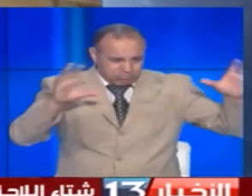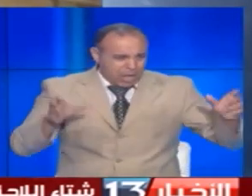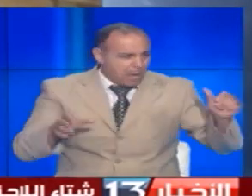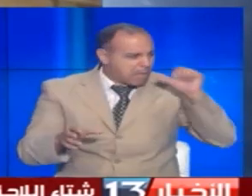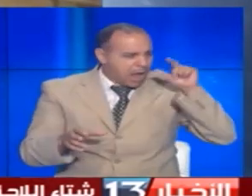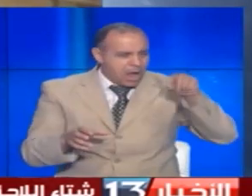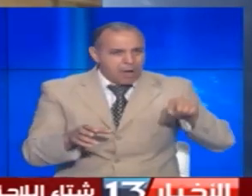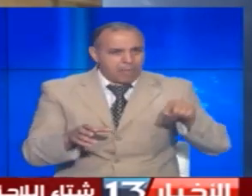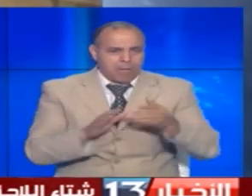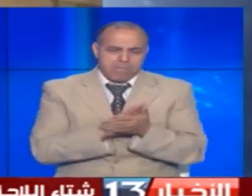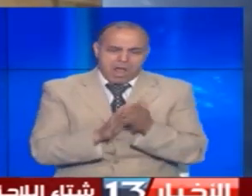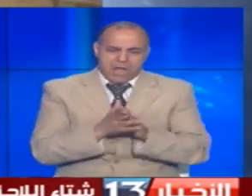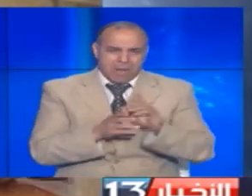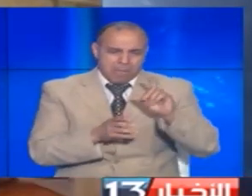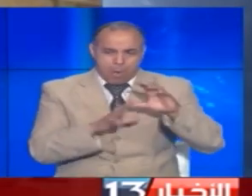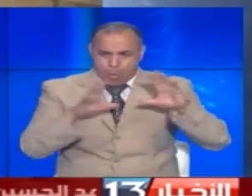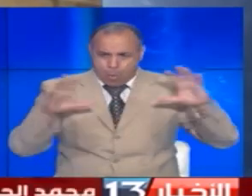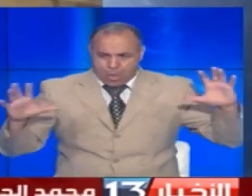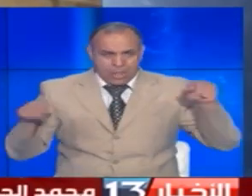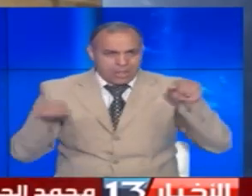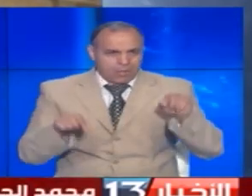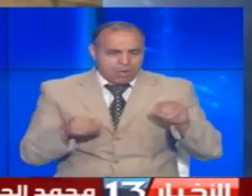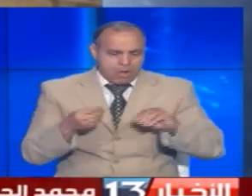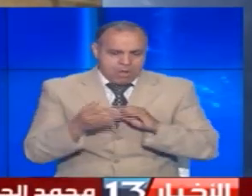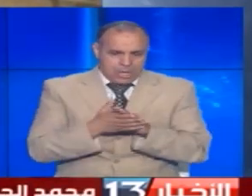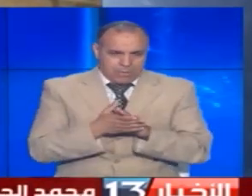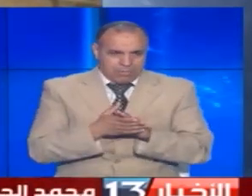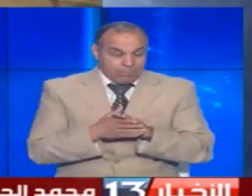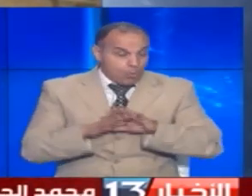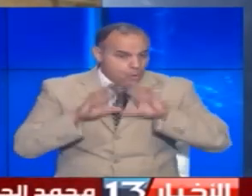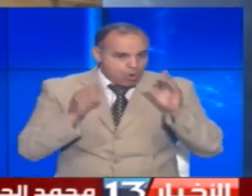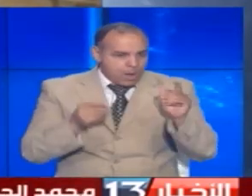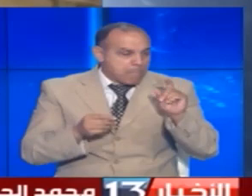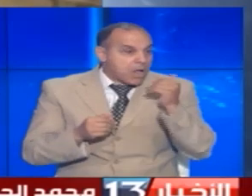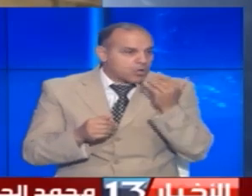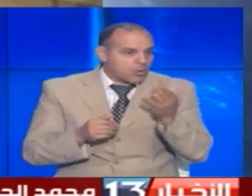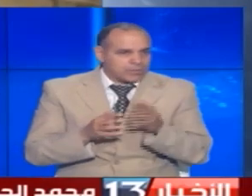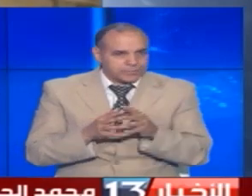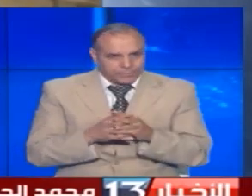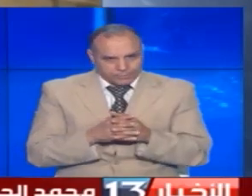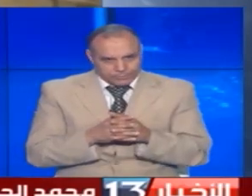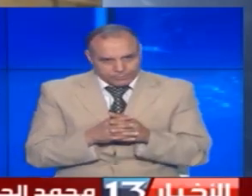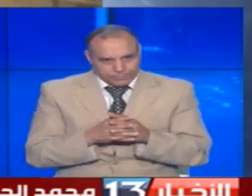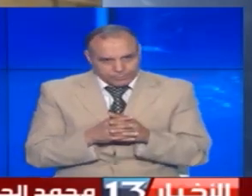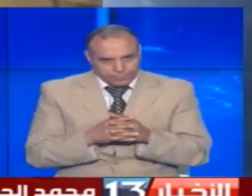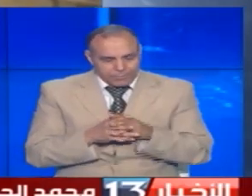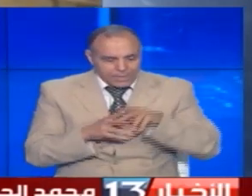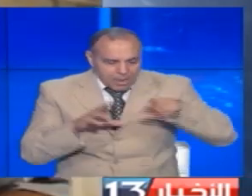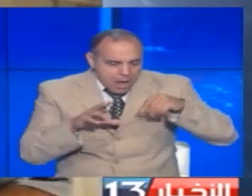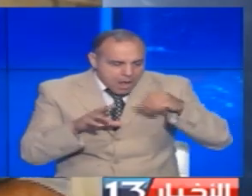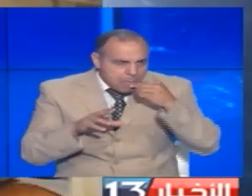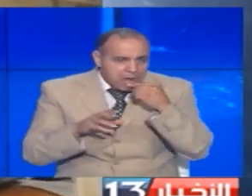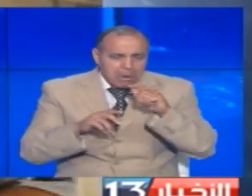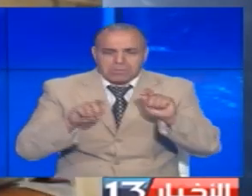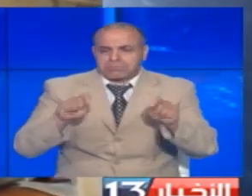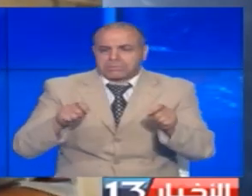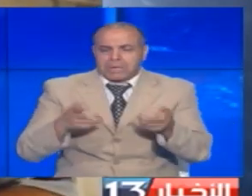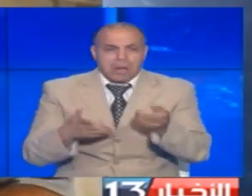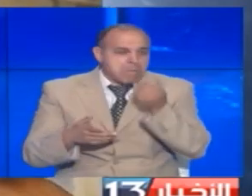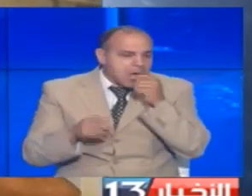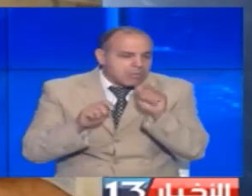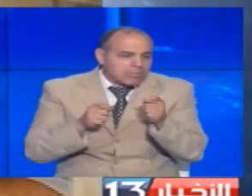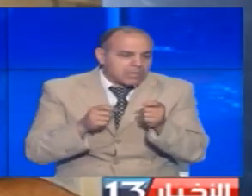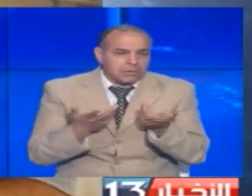اللي مع ديو صارت الميغ ليله بشكل عام يعني اه بالنسبه للمطبخ مسكر بالوقت الحالي